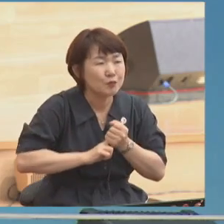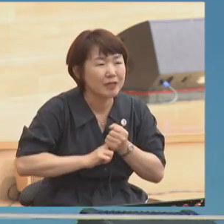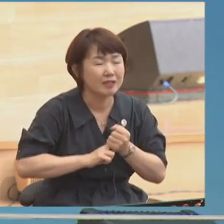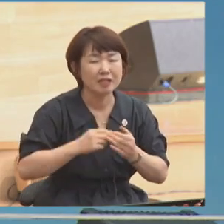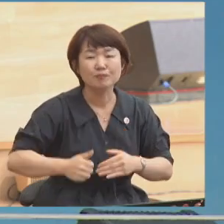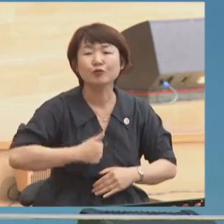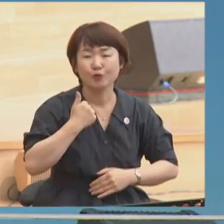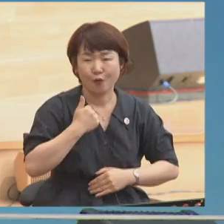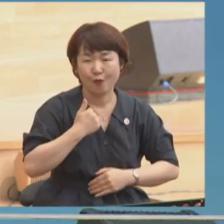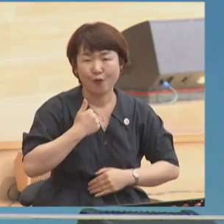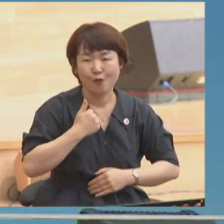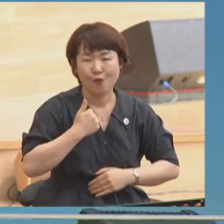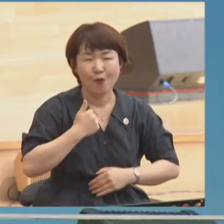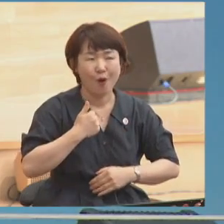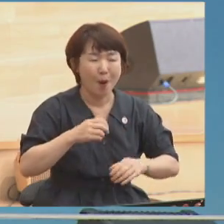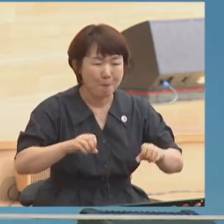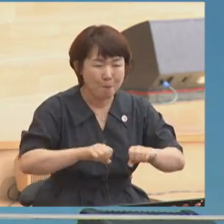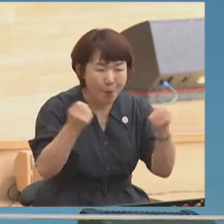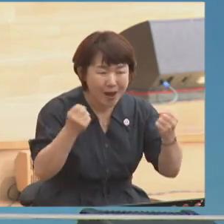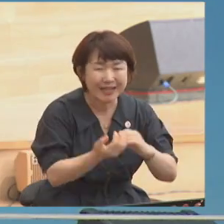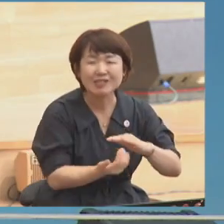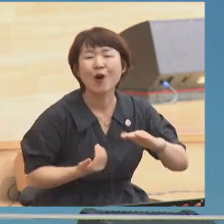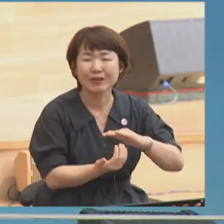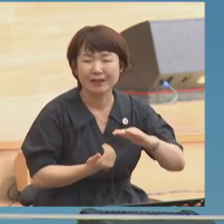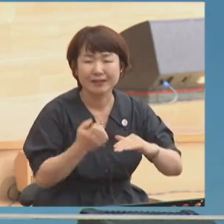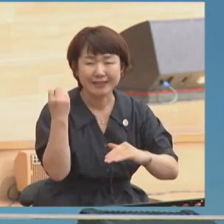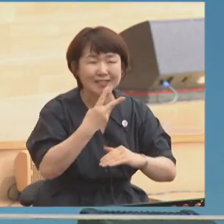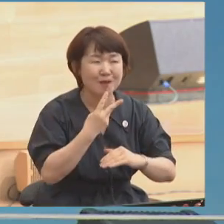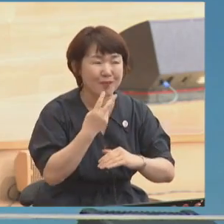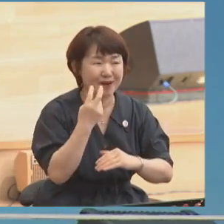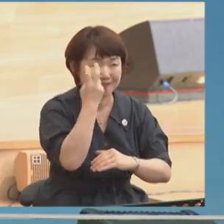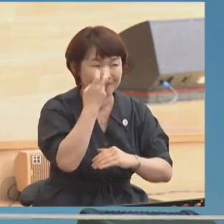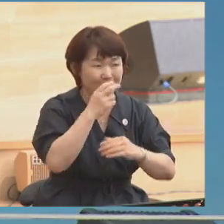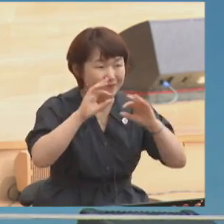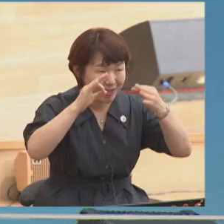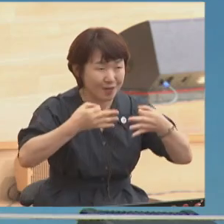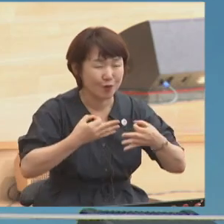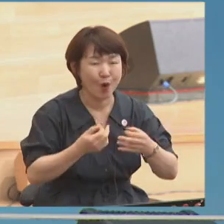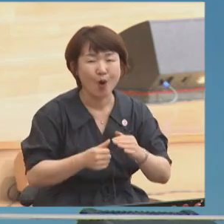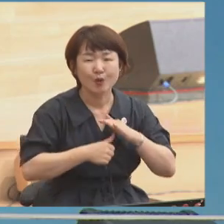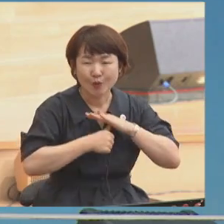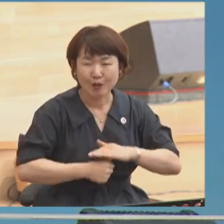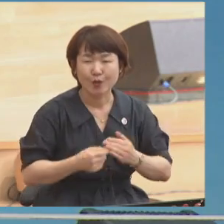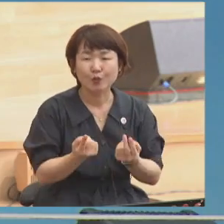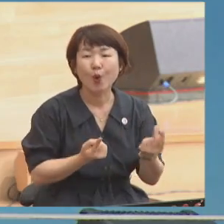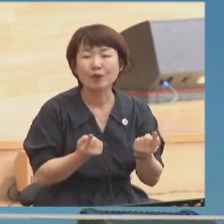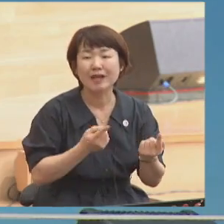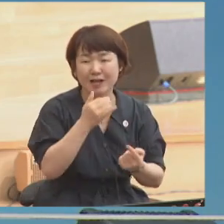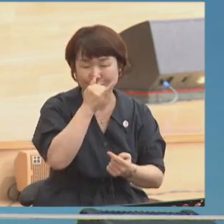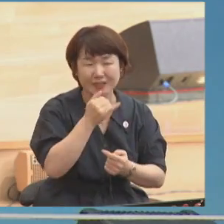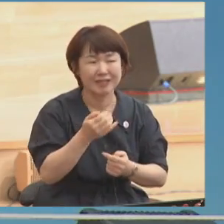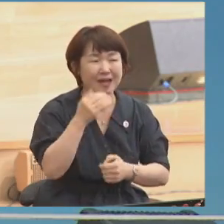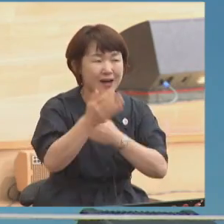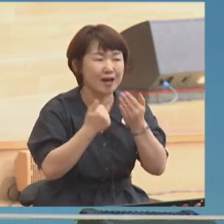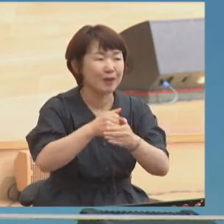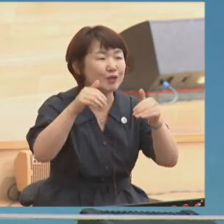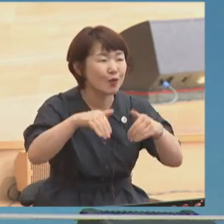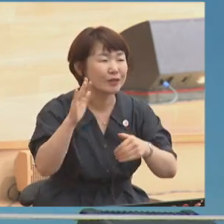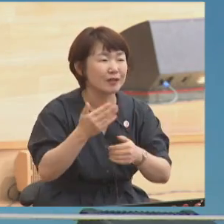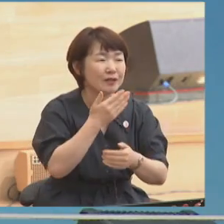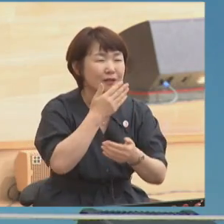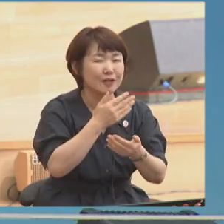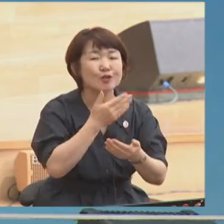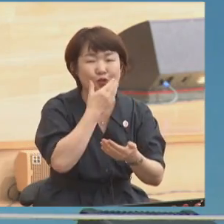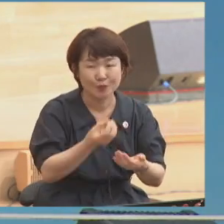분노 폭발하기 전에 다시 한번 살펴보고 통제할 수 있는 하나님의 종들 될 수 있기를 주 예수